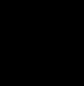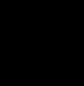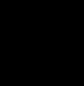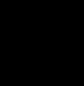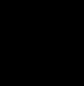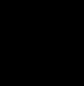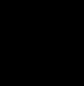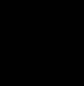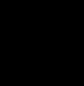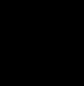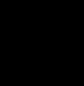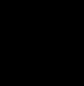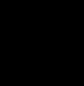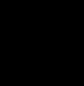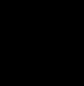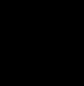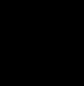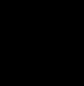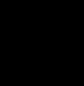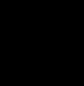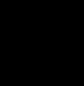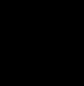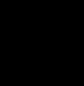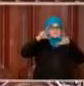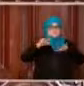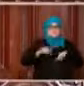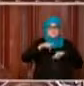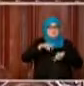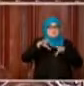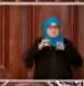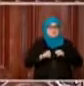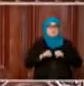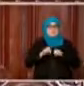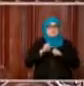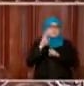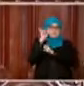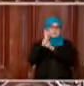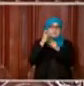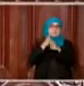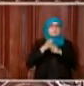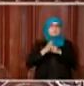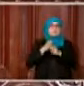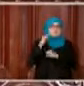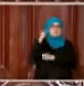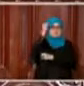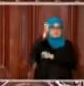المرافق العمومية. أول المبادئ هو الحياد،